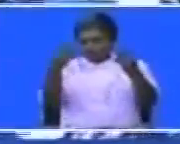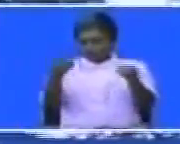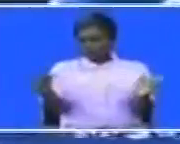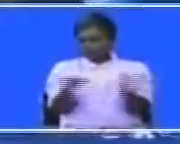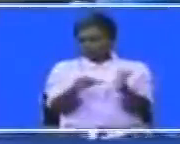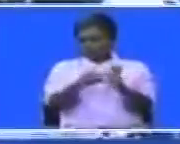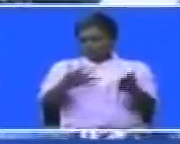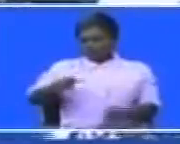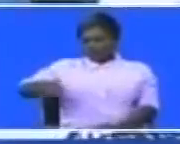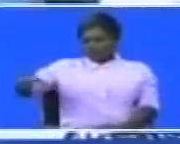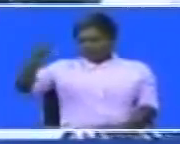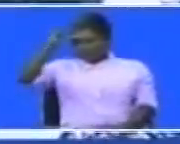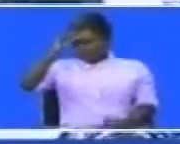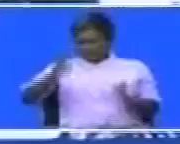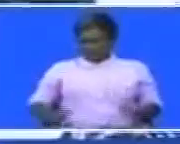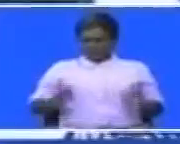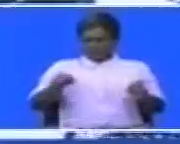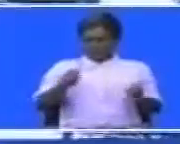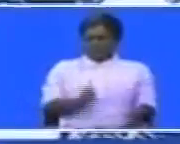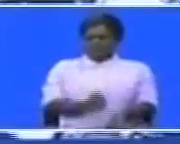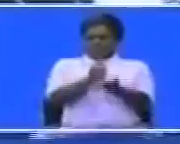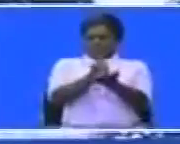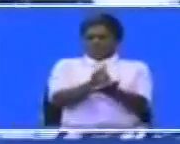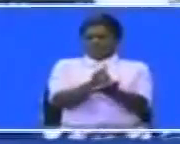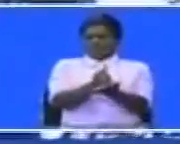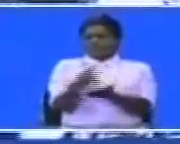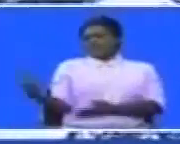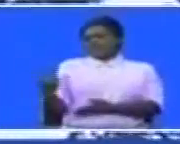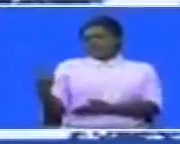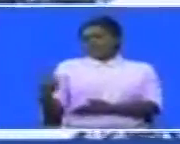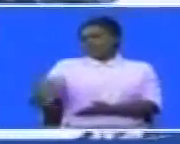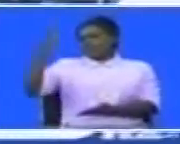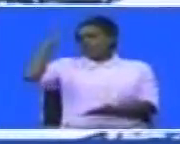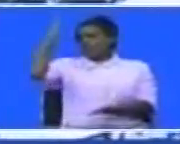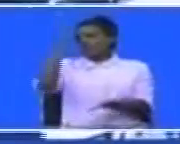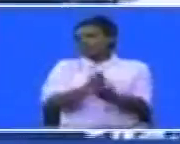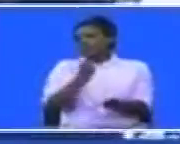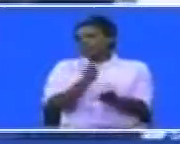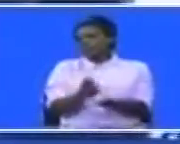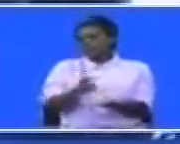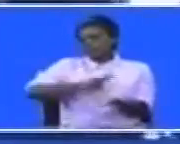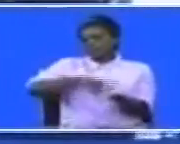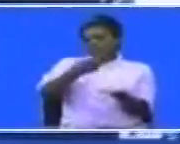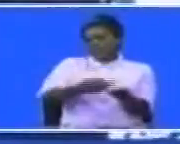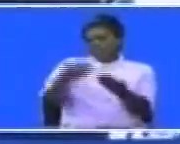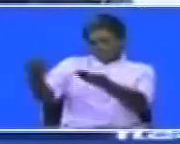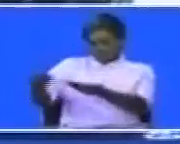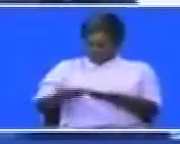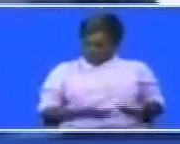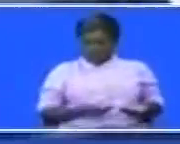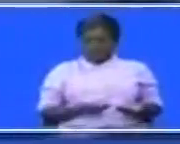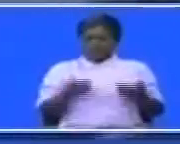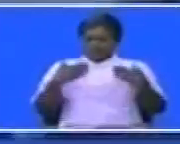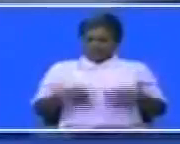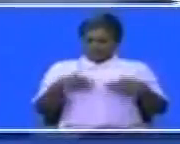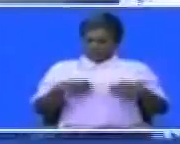ni county government na devolution, ambayo mali tunajua itakuja hapa kwetu. Na ndio hiyo tunataka watu ambao